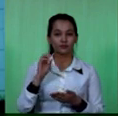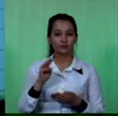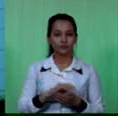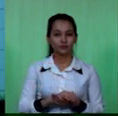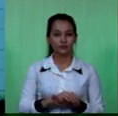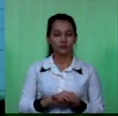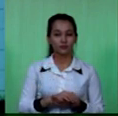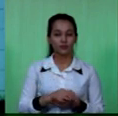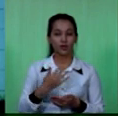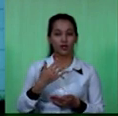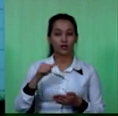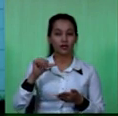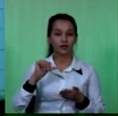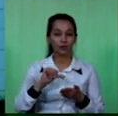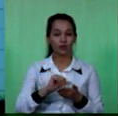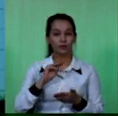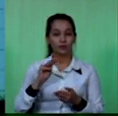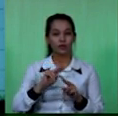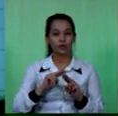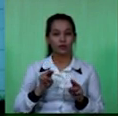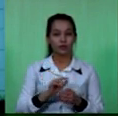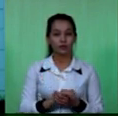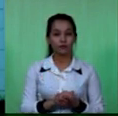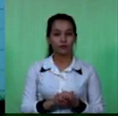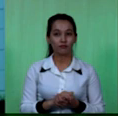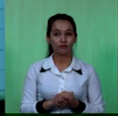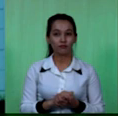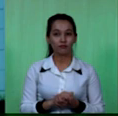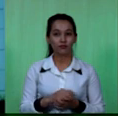5.6 santimetrimiz esa 56 millimetrga teng.